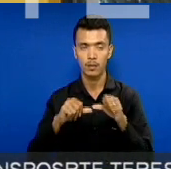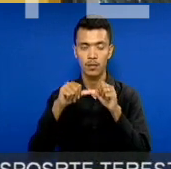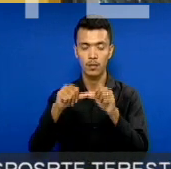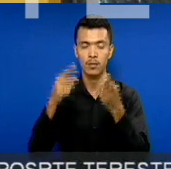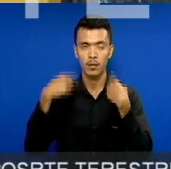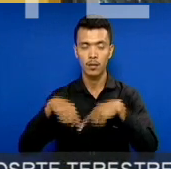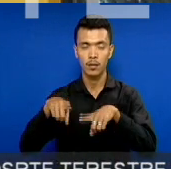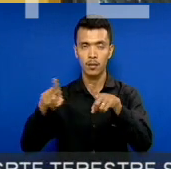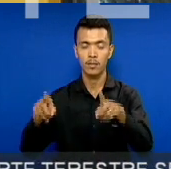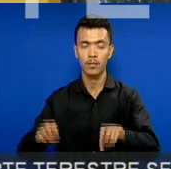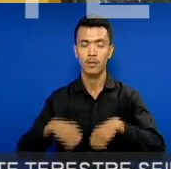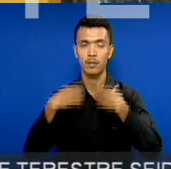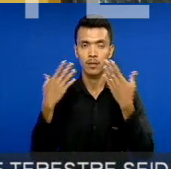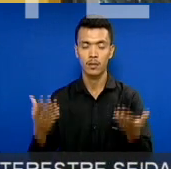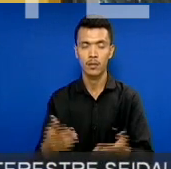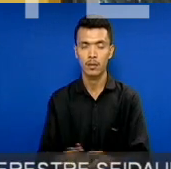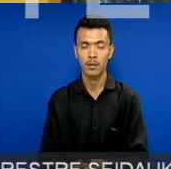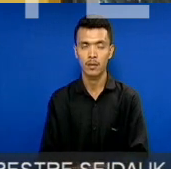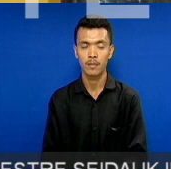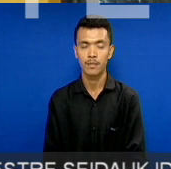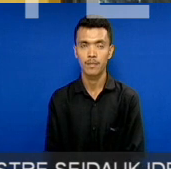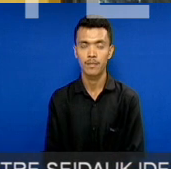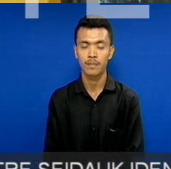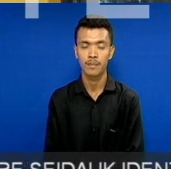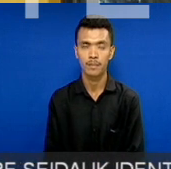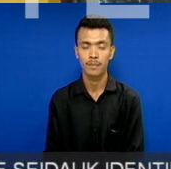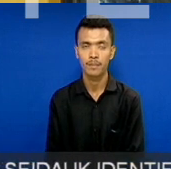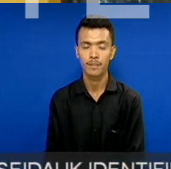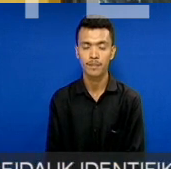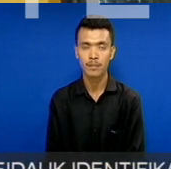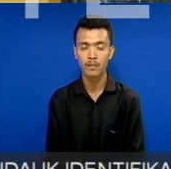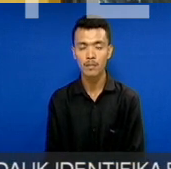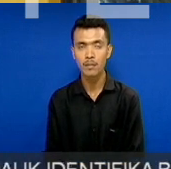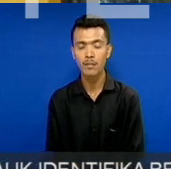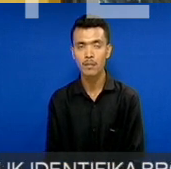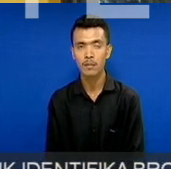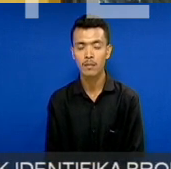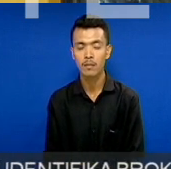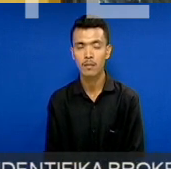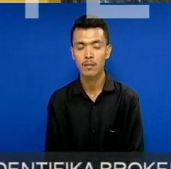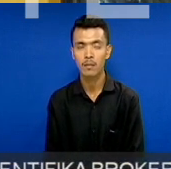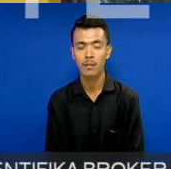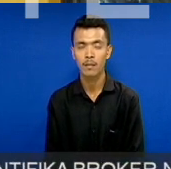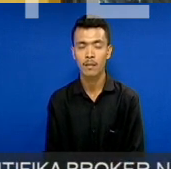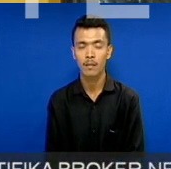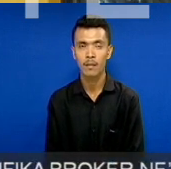halo fiskalisasi, fisik, presentasi hero, kumpul di halona, para kumpul di selu